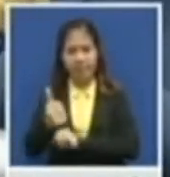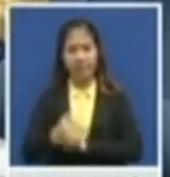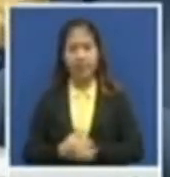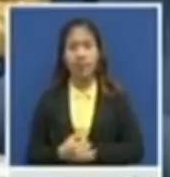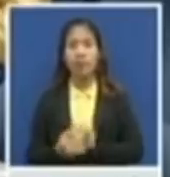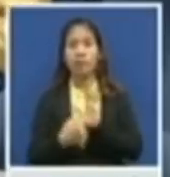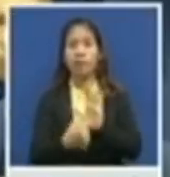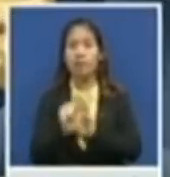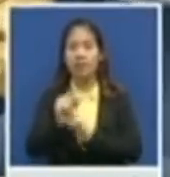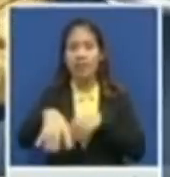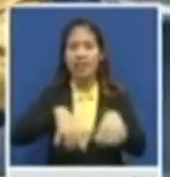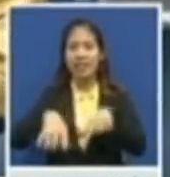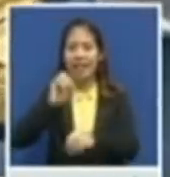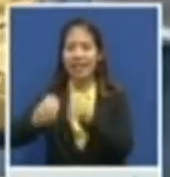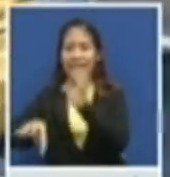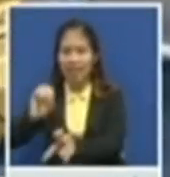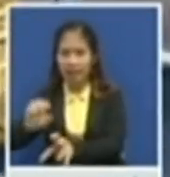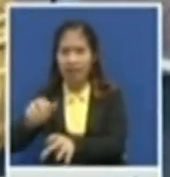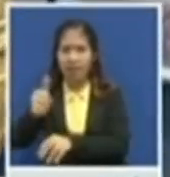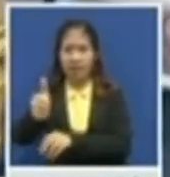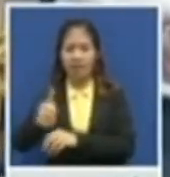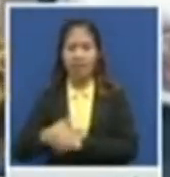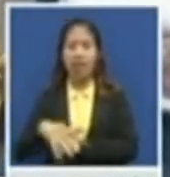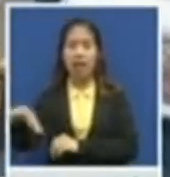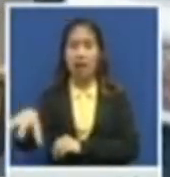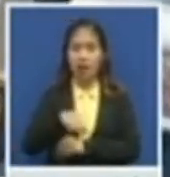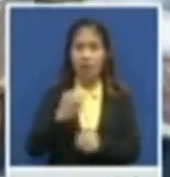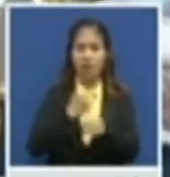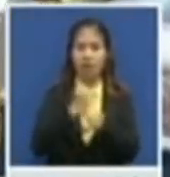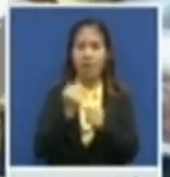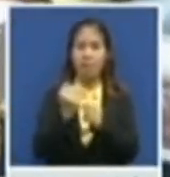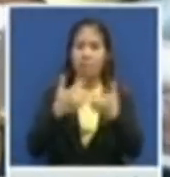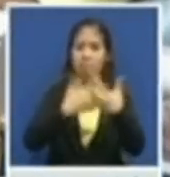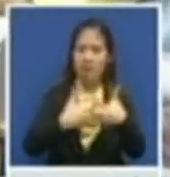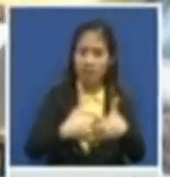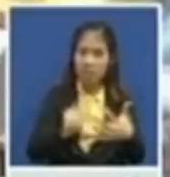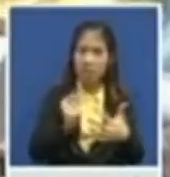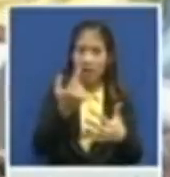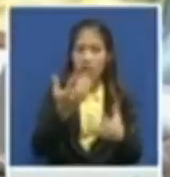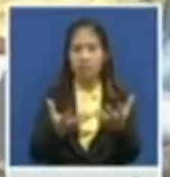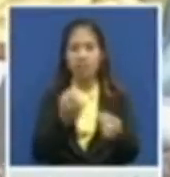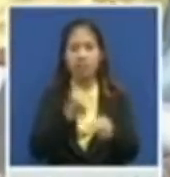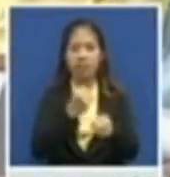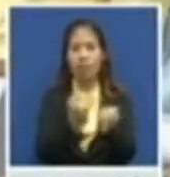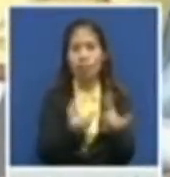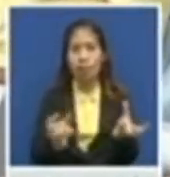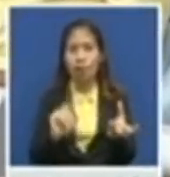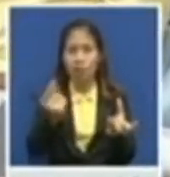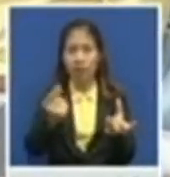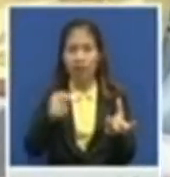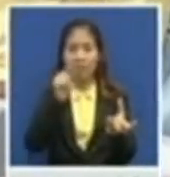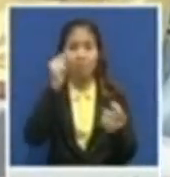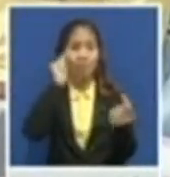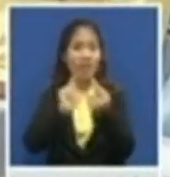ที่ค่ายอิงคยุทธมีปัญหาทันทีพลเอกประยุทธ์บอกว่าไอ้คนที่บอกว่าทหารซ้อมประชาชนเนี่ยดู